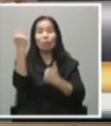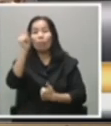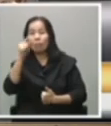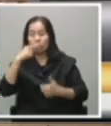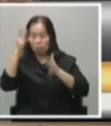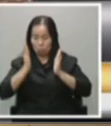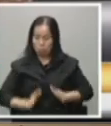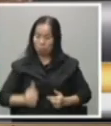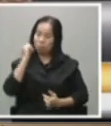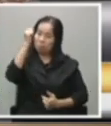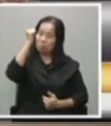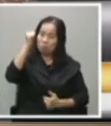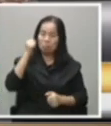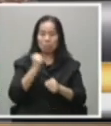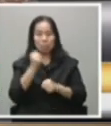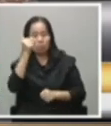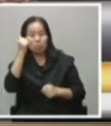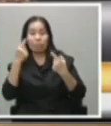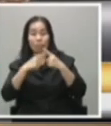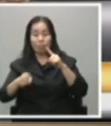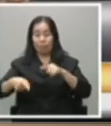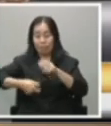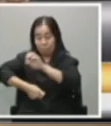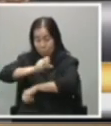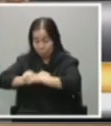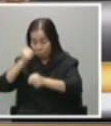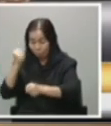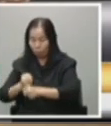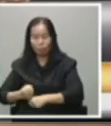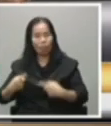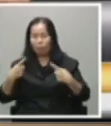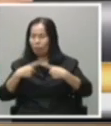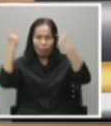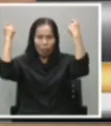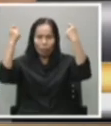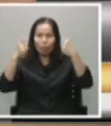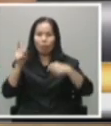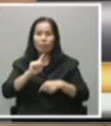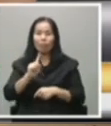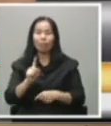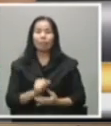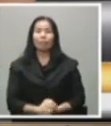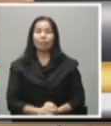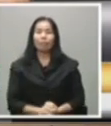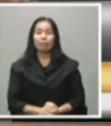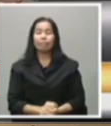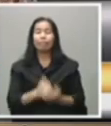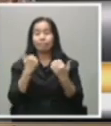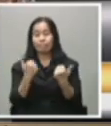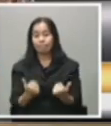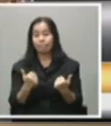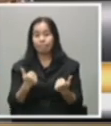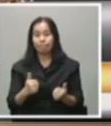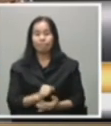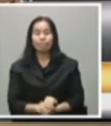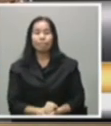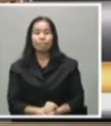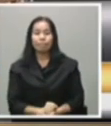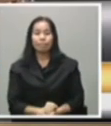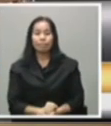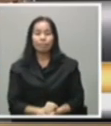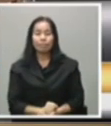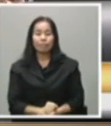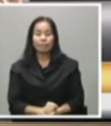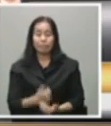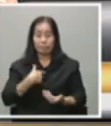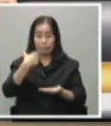นดีมีศีลธรรมแต่การกระทำกลับตรงกันข้ามและเรื่องนี้ นอกจากผมจะอภิปร